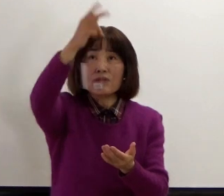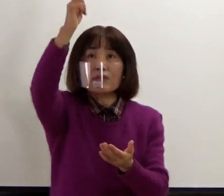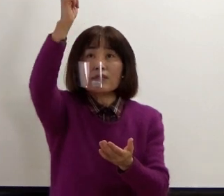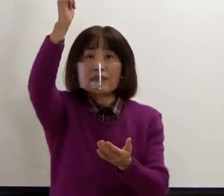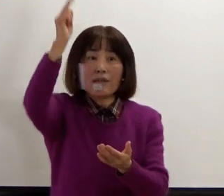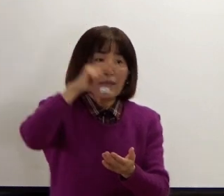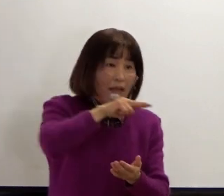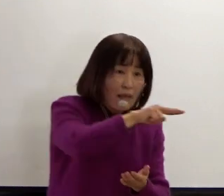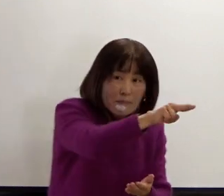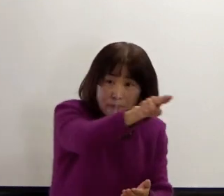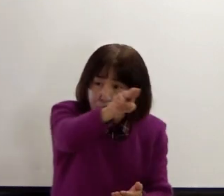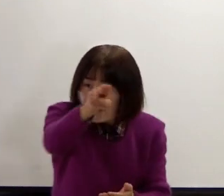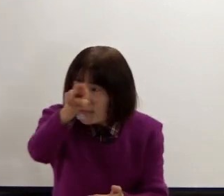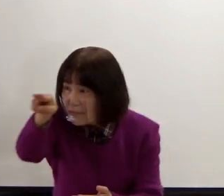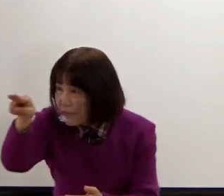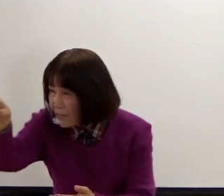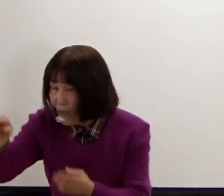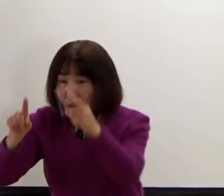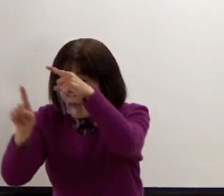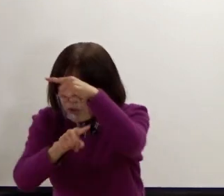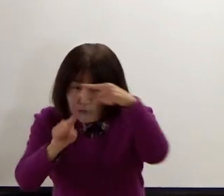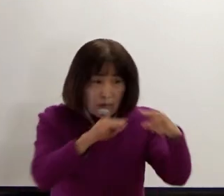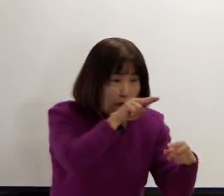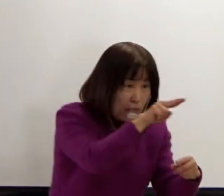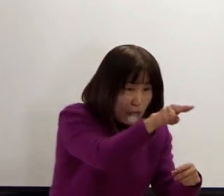ということを教えてくれると思いますね。